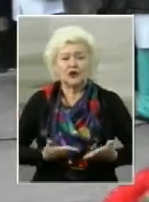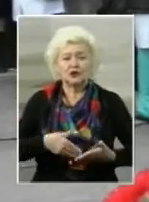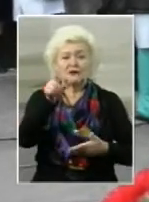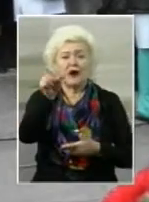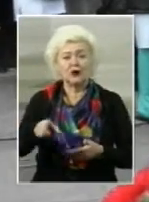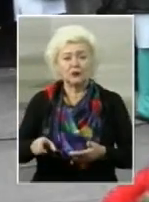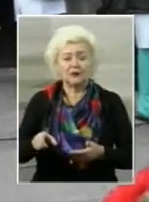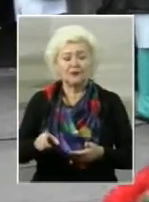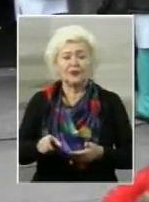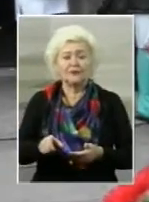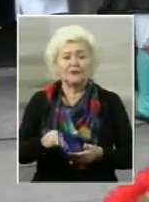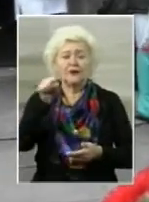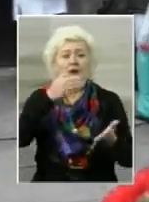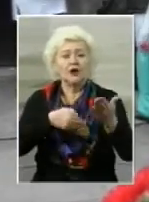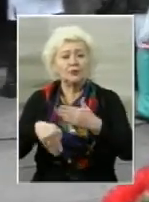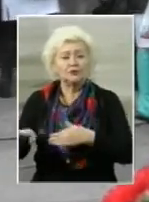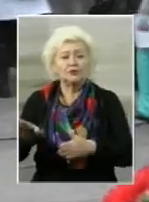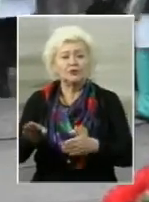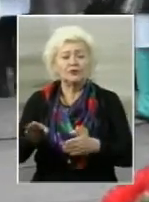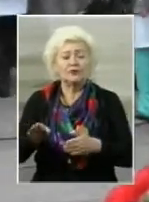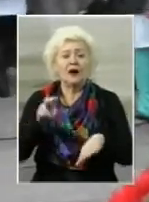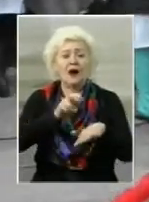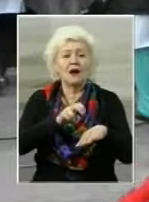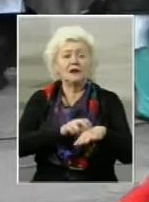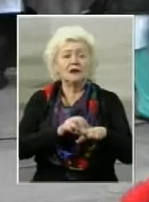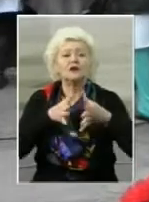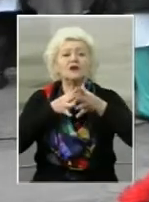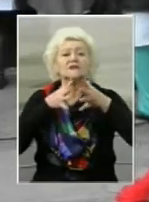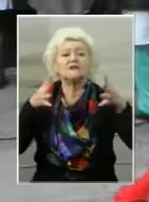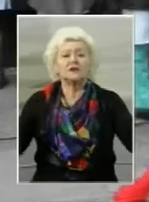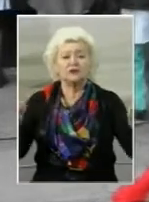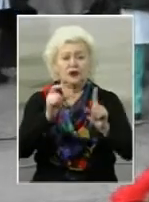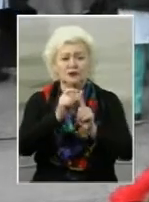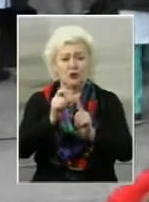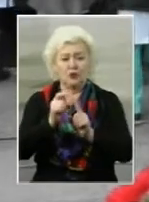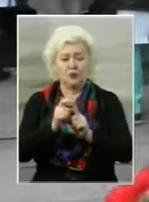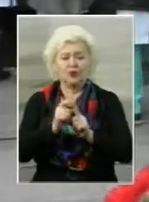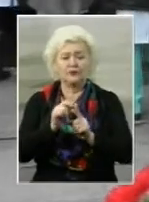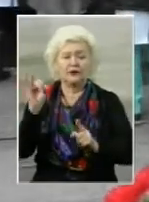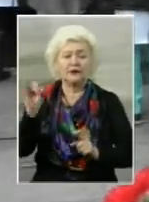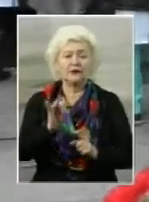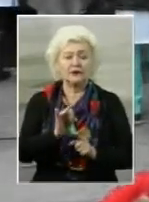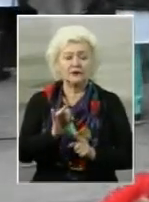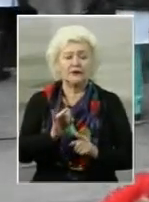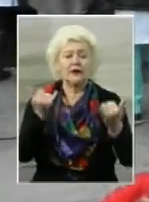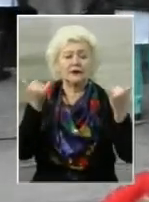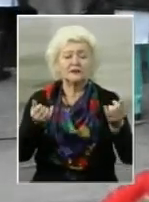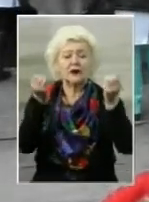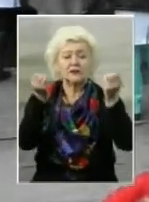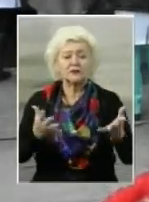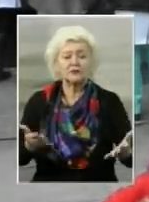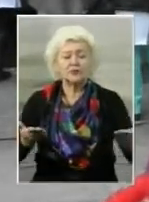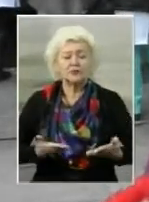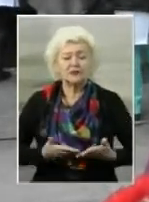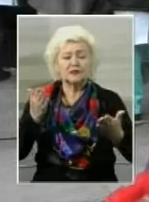людина, це пішов лікар з величезної букви. І зараз просто